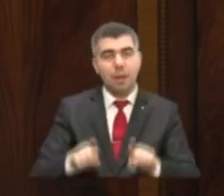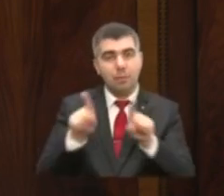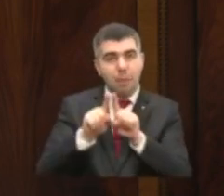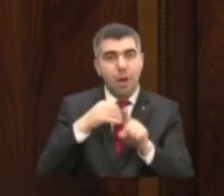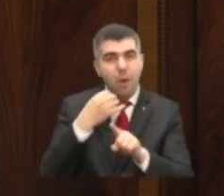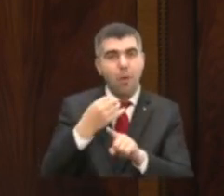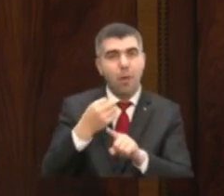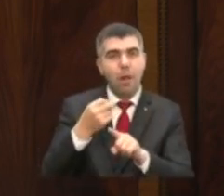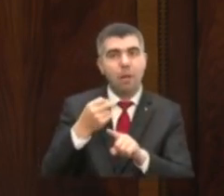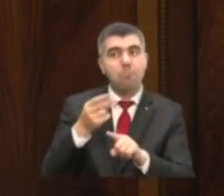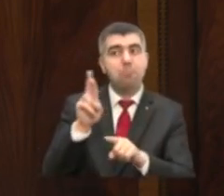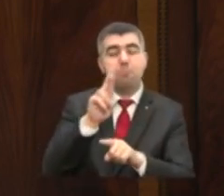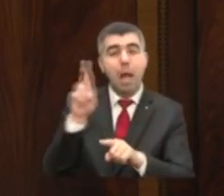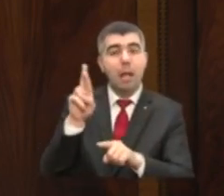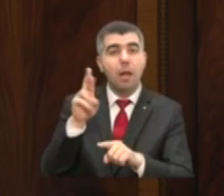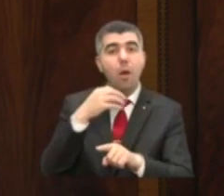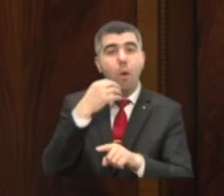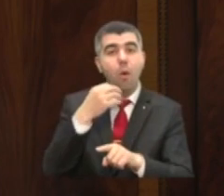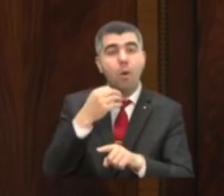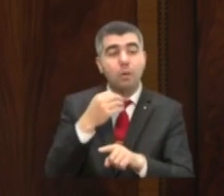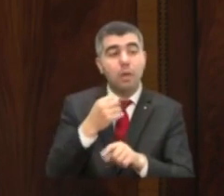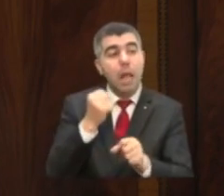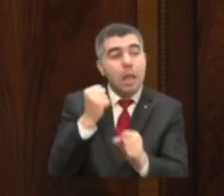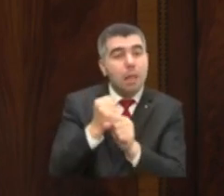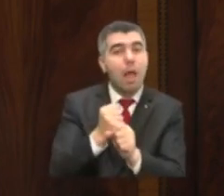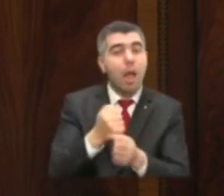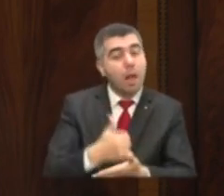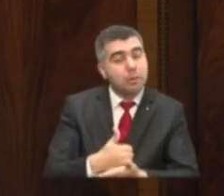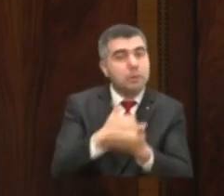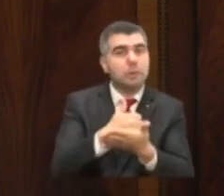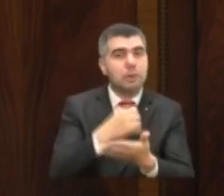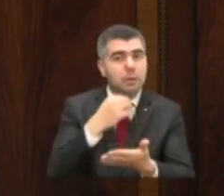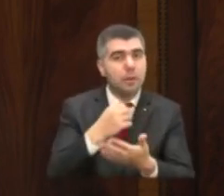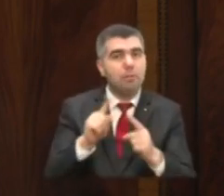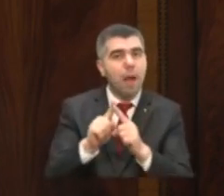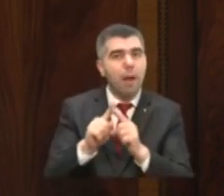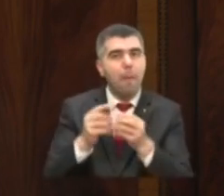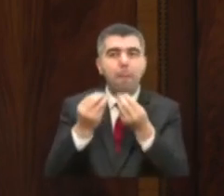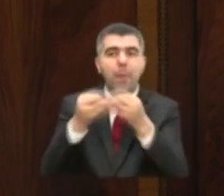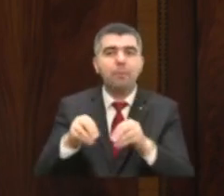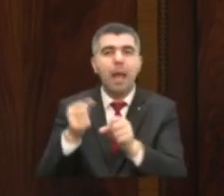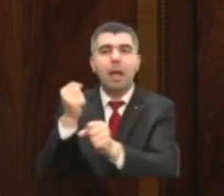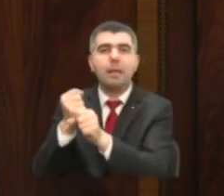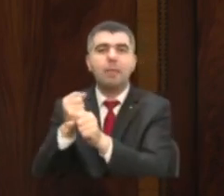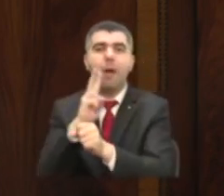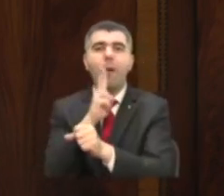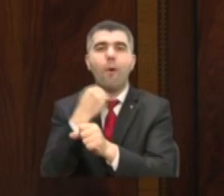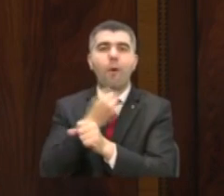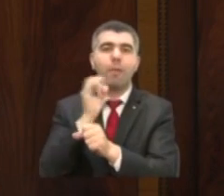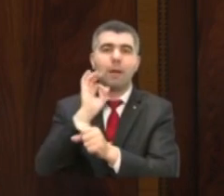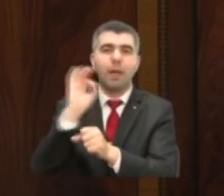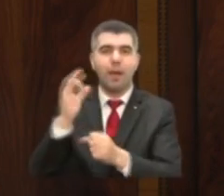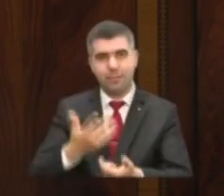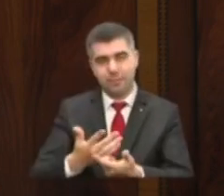على أنكم فشلتم في التدبير سيد رئيس الحكومة، يعني ما بقى مازال ما يتقال، فشلتم في